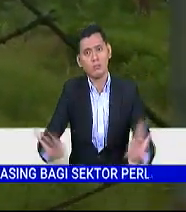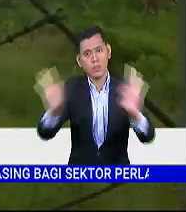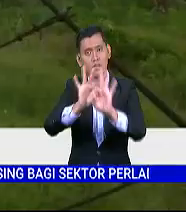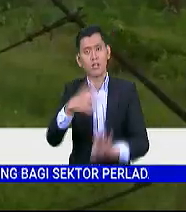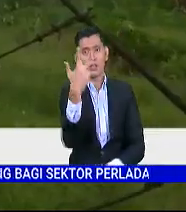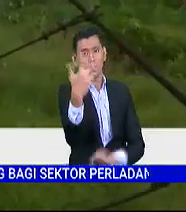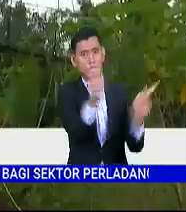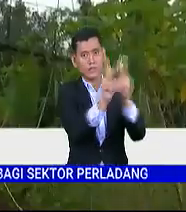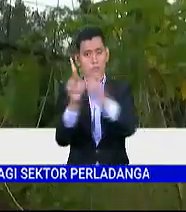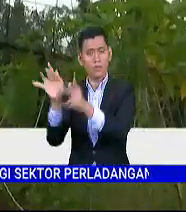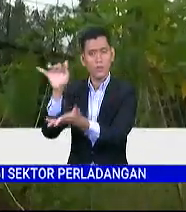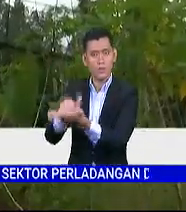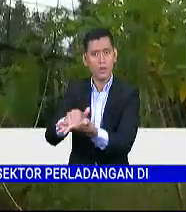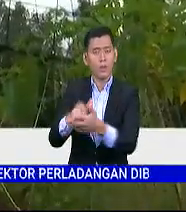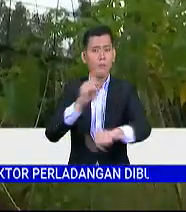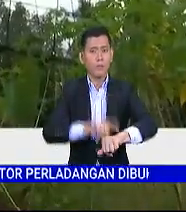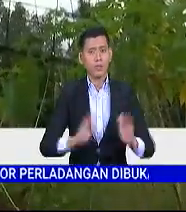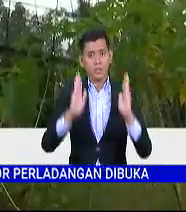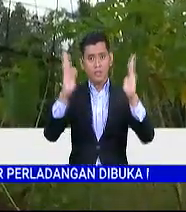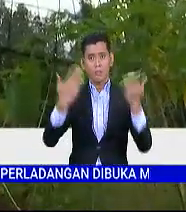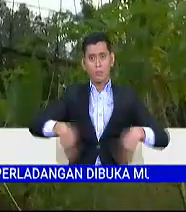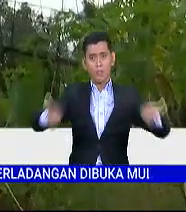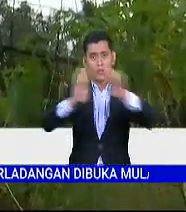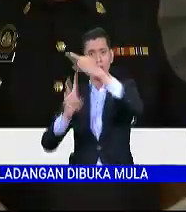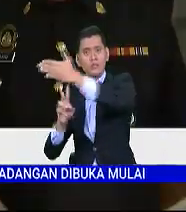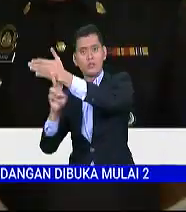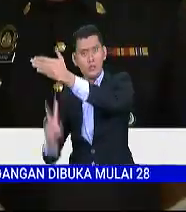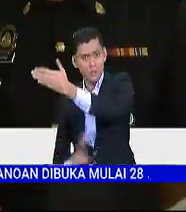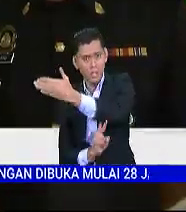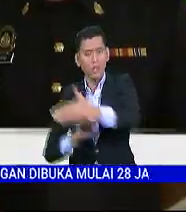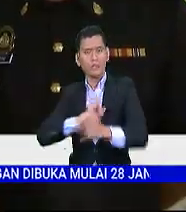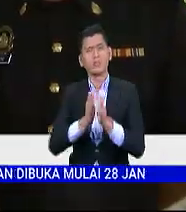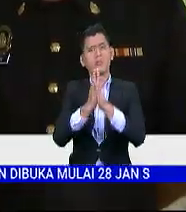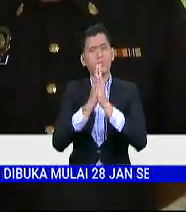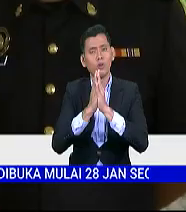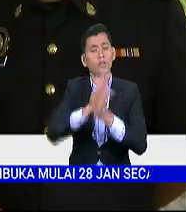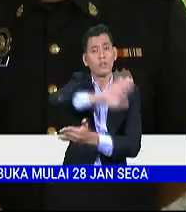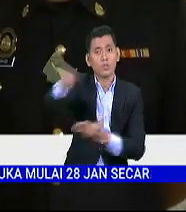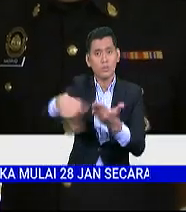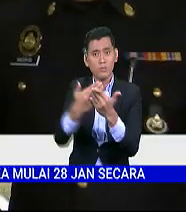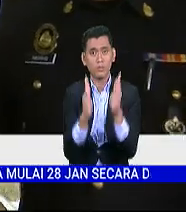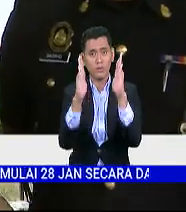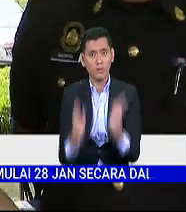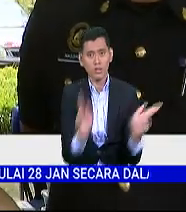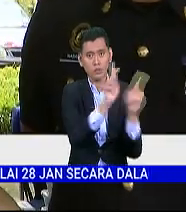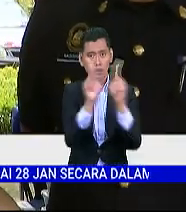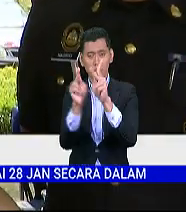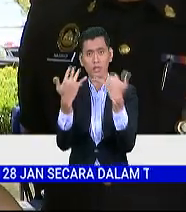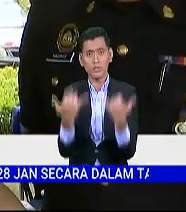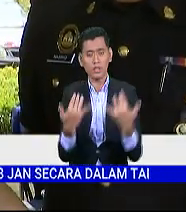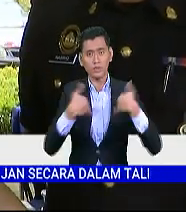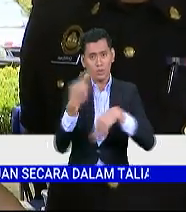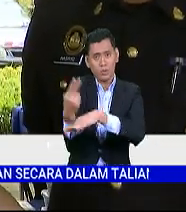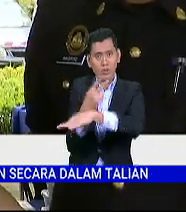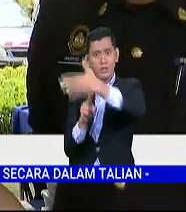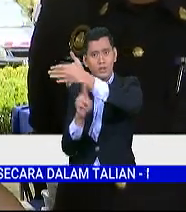ketiga-tiga kampung berkenaan sepanjang tempoh penutupan tersebut. Saya mohon supaya semua penduduk kampung yang ada sekarang